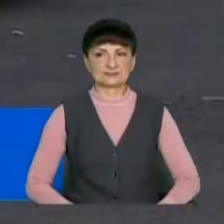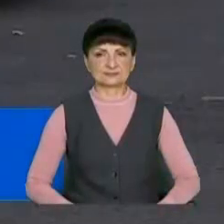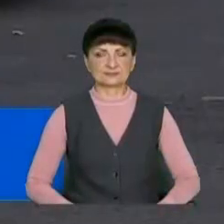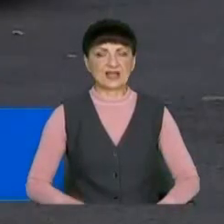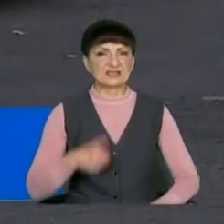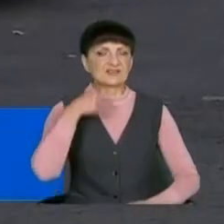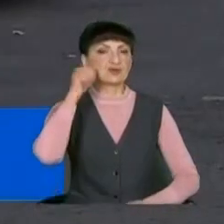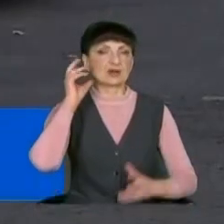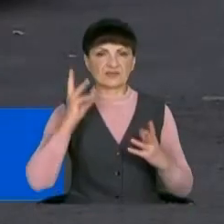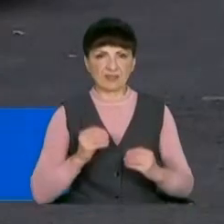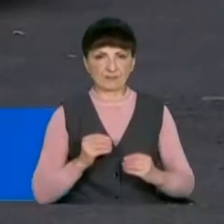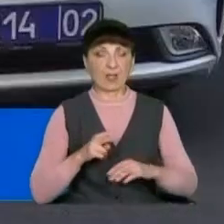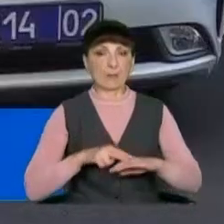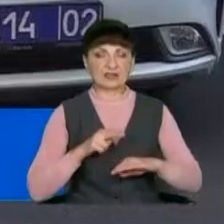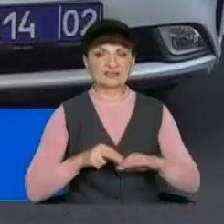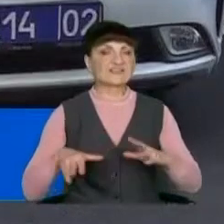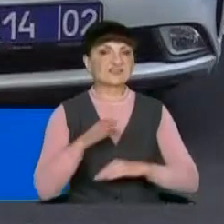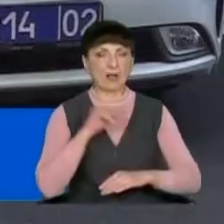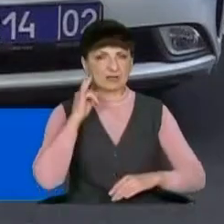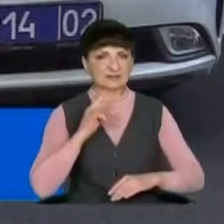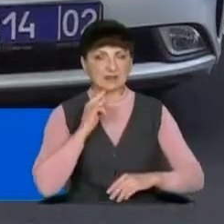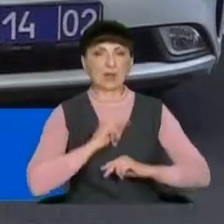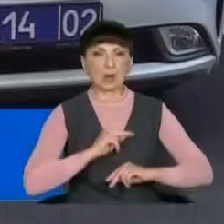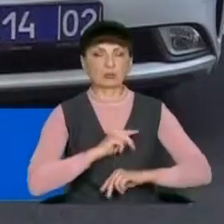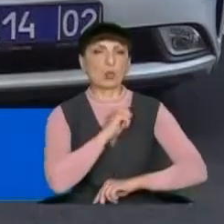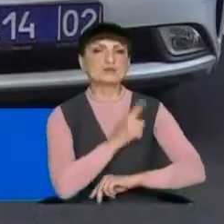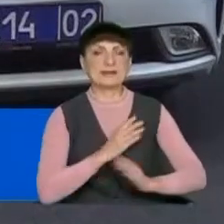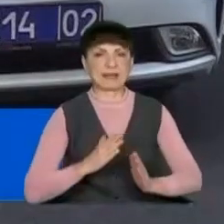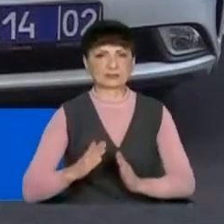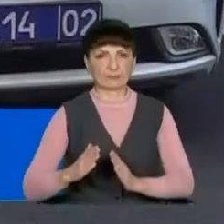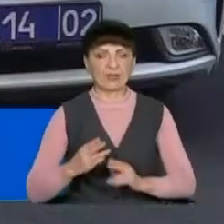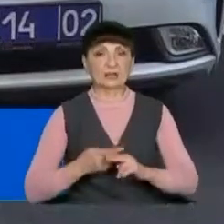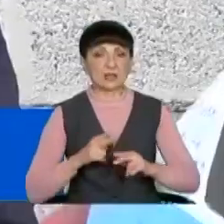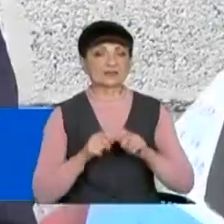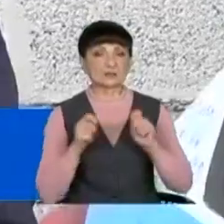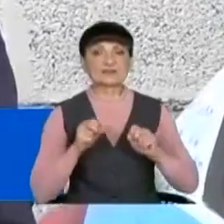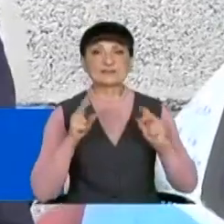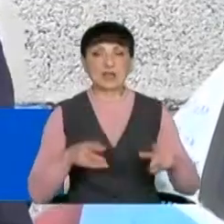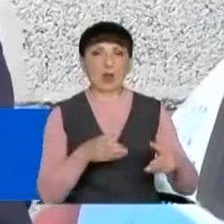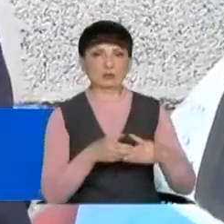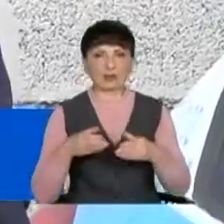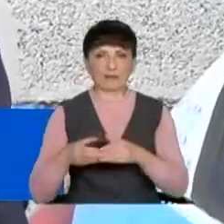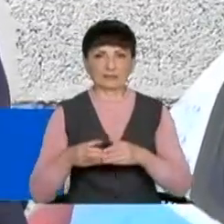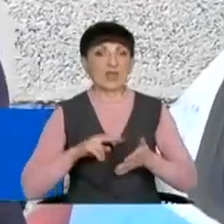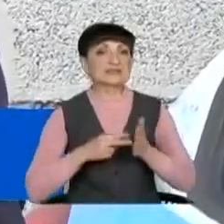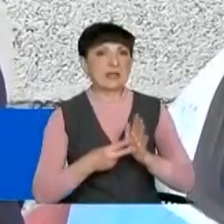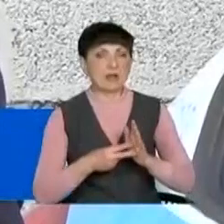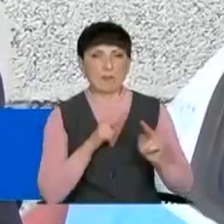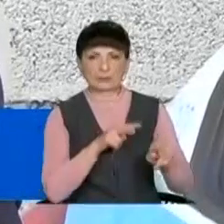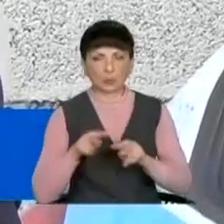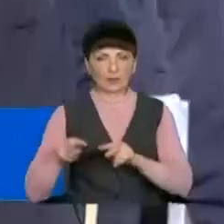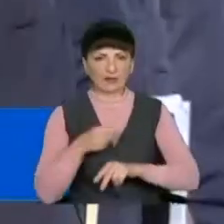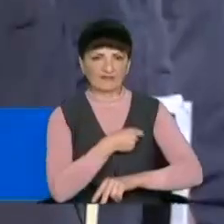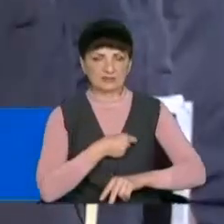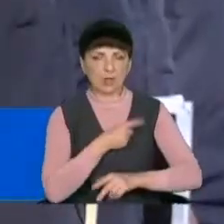Со вчерашнего дня стражи порядка всей республики работают в усиленном режиме. Для этого созданы специальные отряды, цель которых – патрулировать город